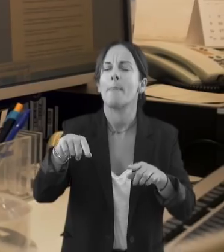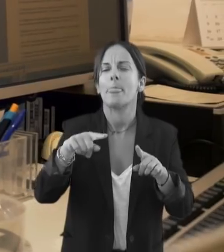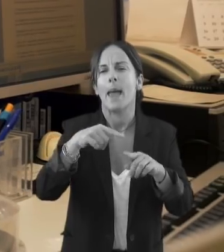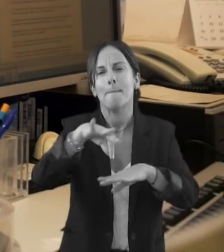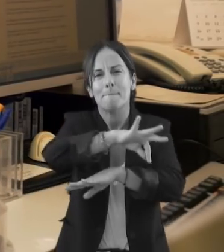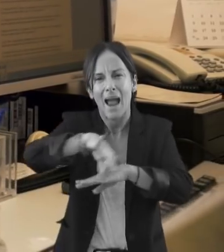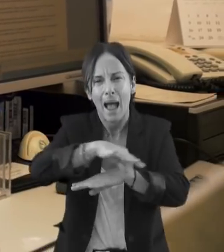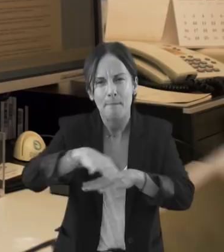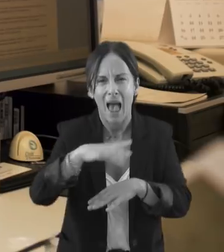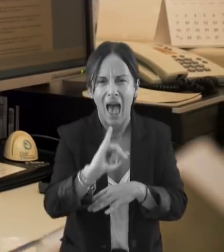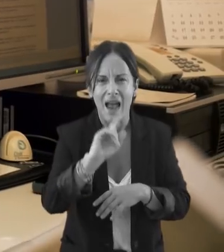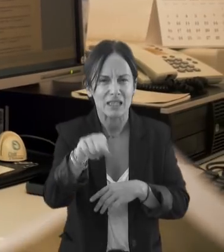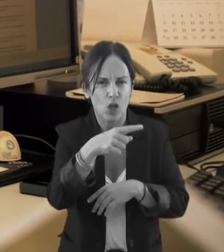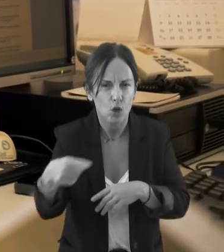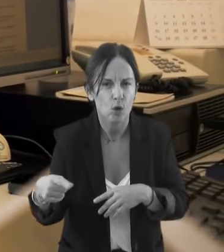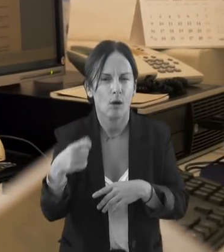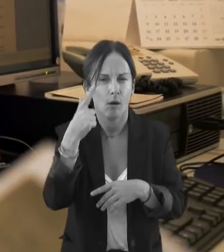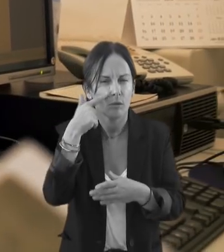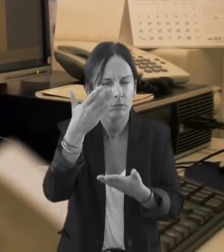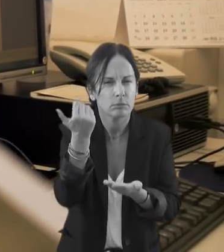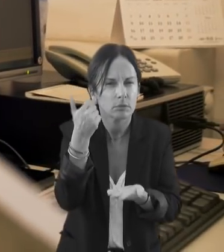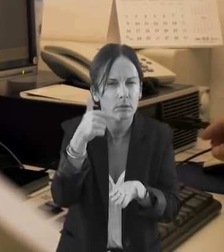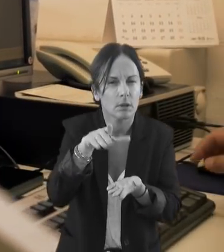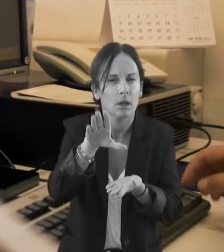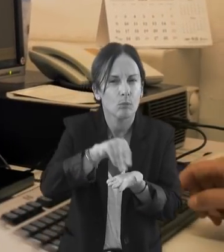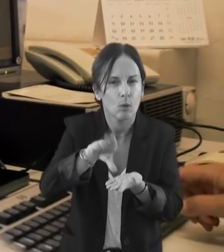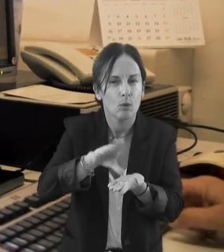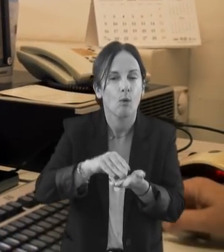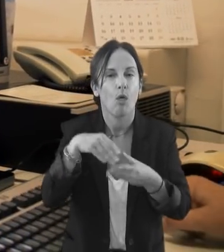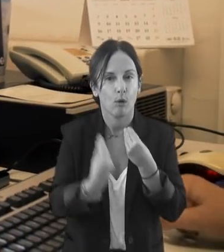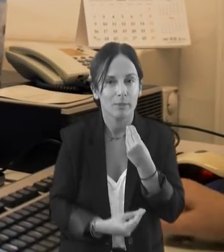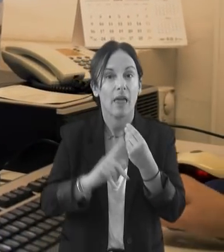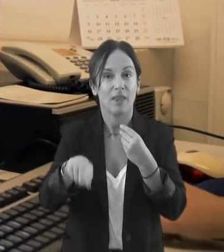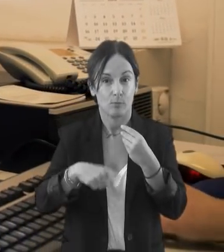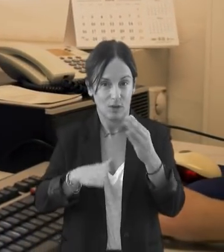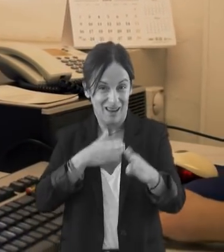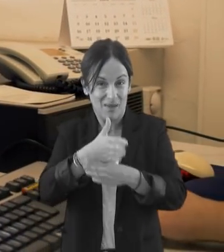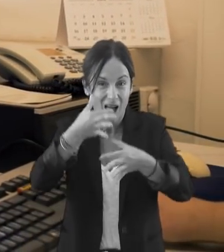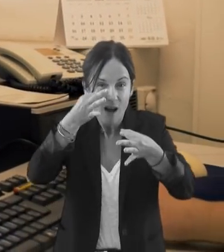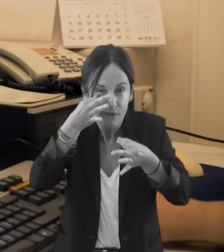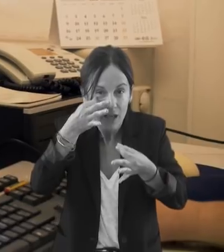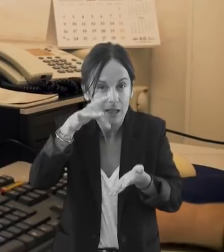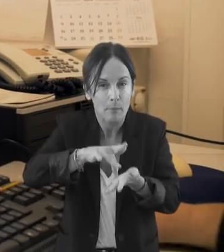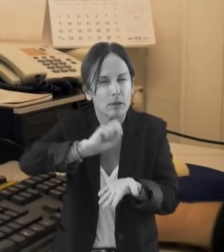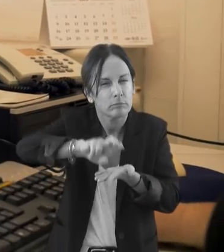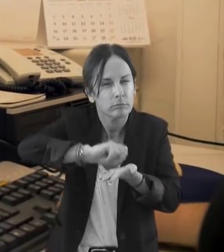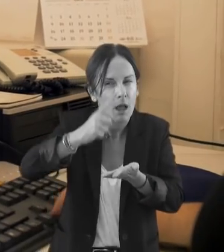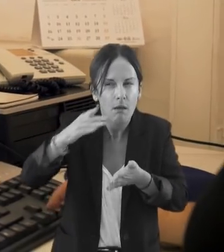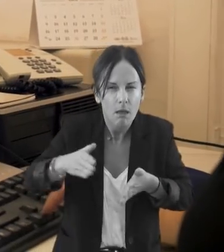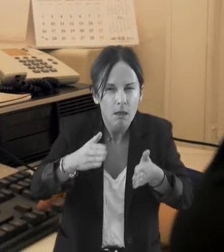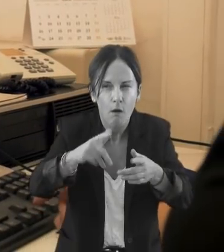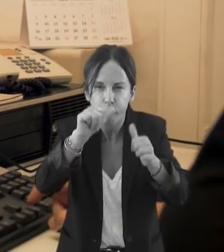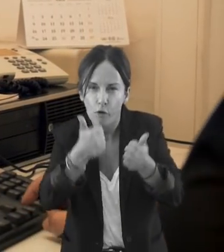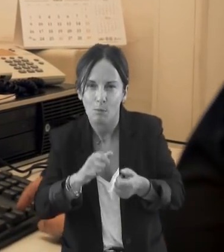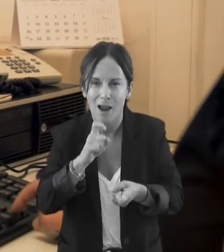Des de que han començat aquesta feina s'han catalogat més de 3.000 camins en els 34 municipis que s'han fet